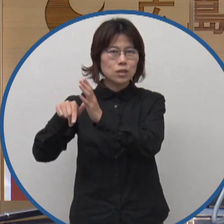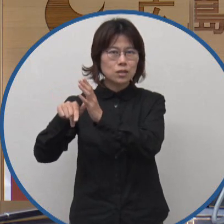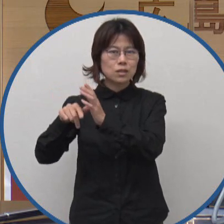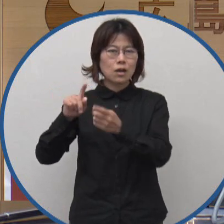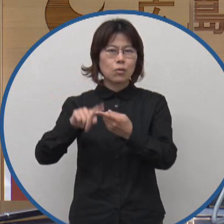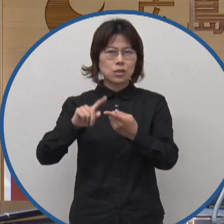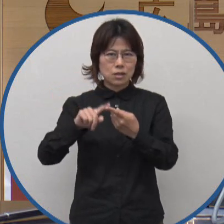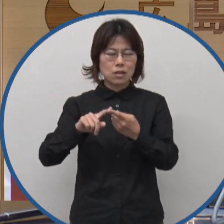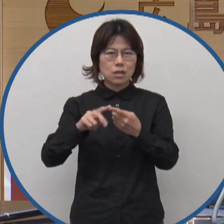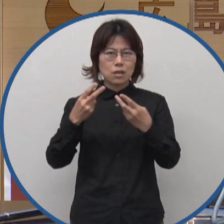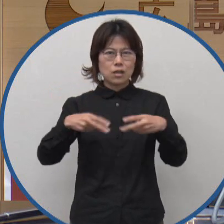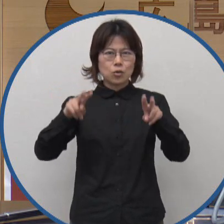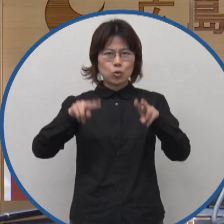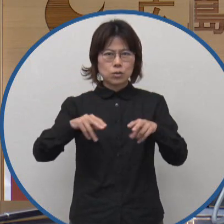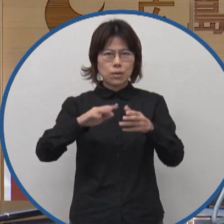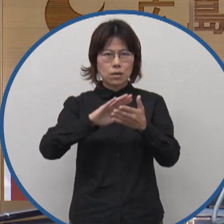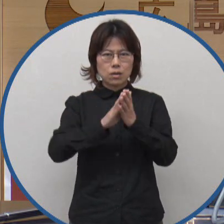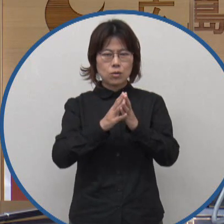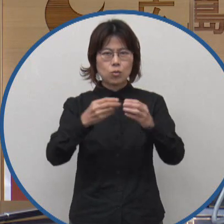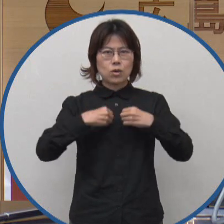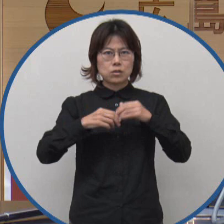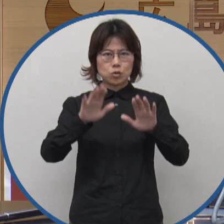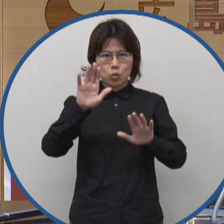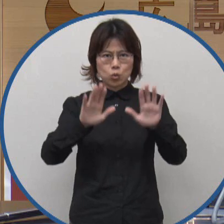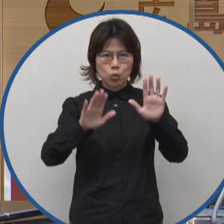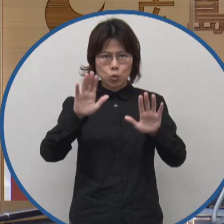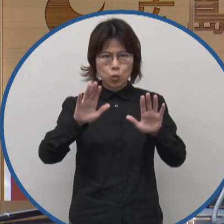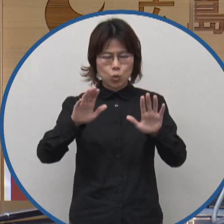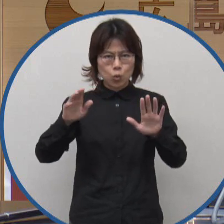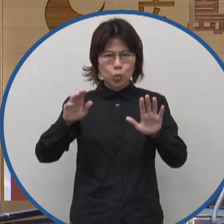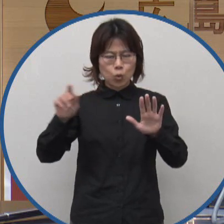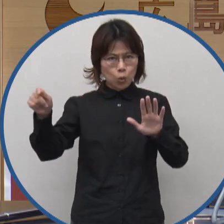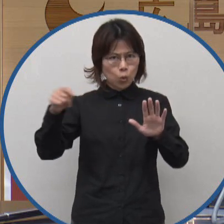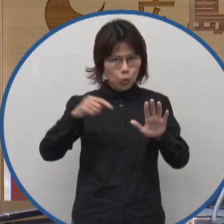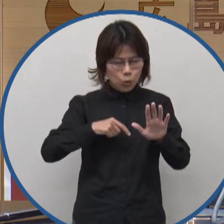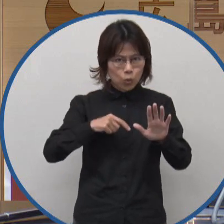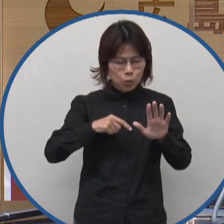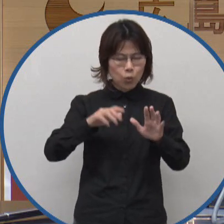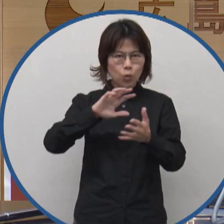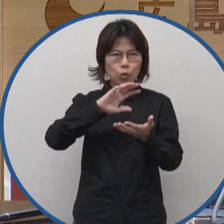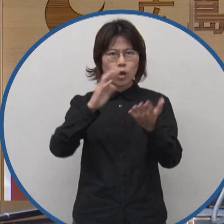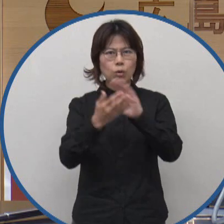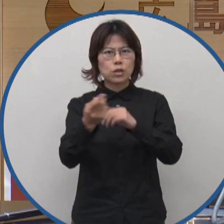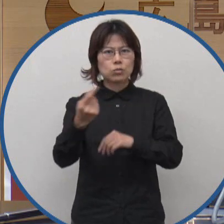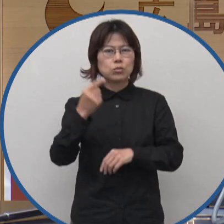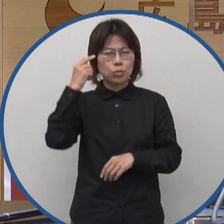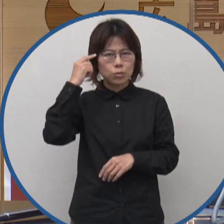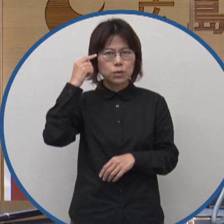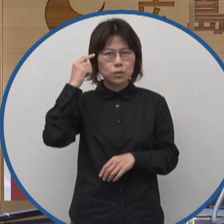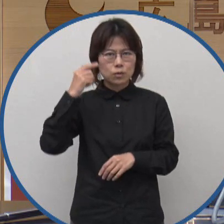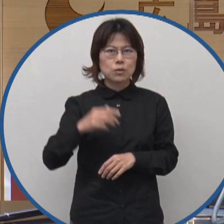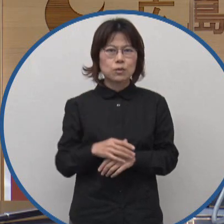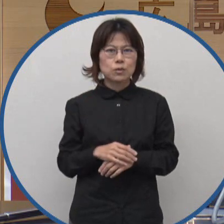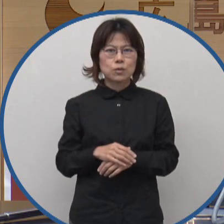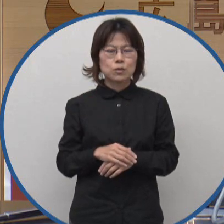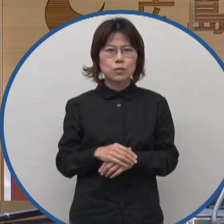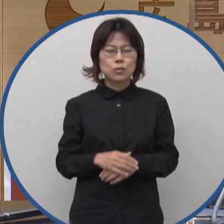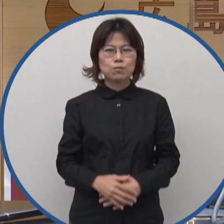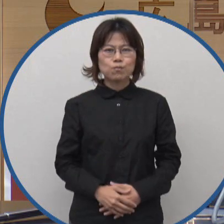の感染状況等によって変わってくるというふうに思います。いずれにしてもそこは